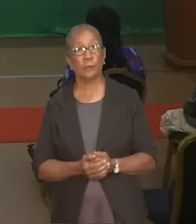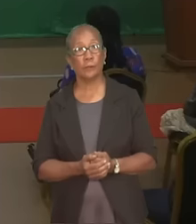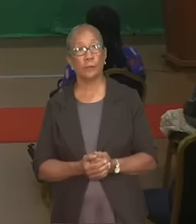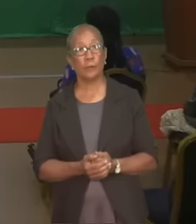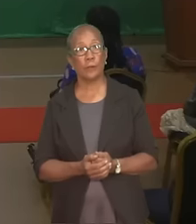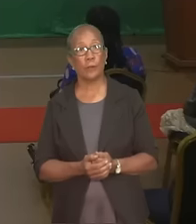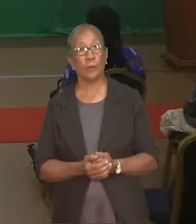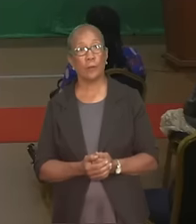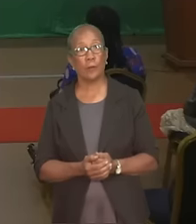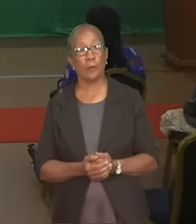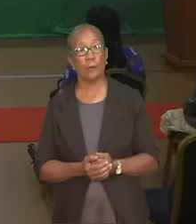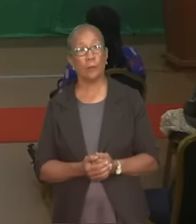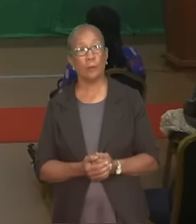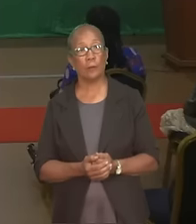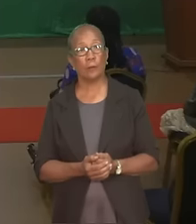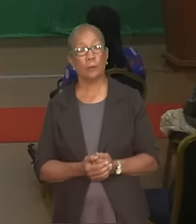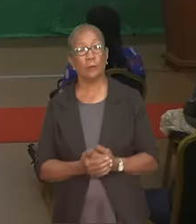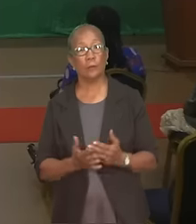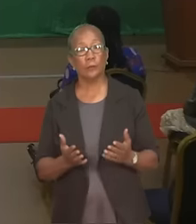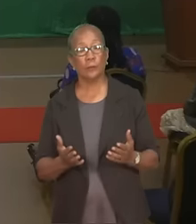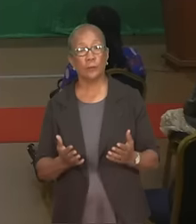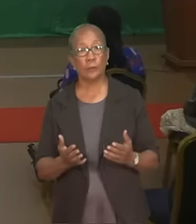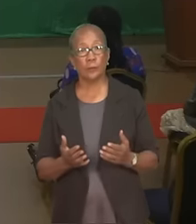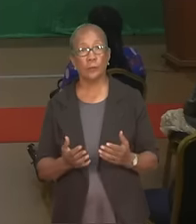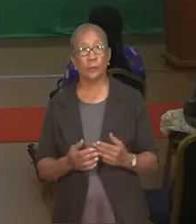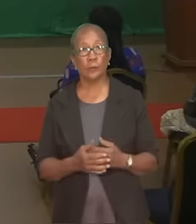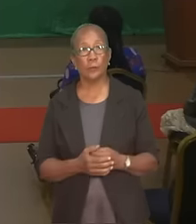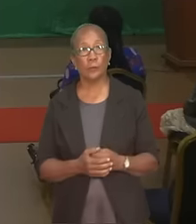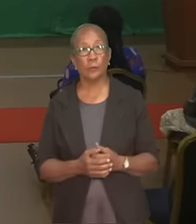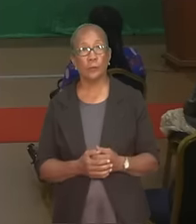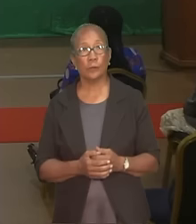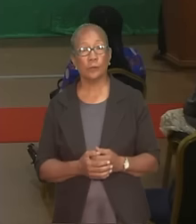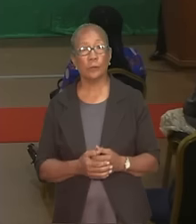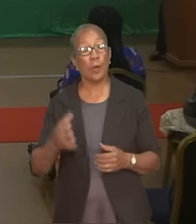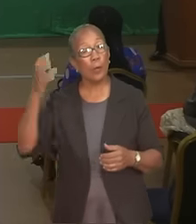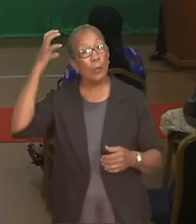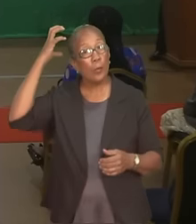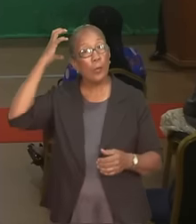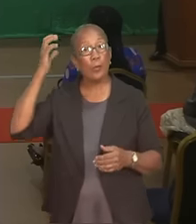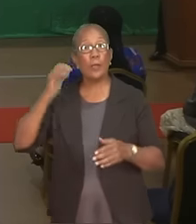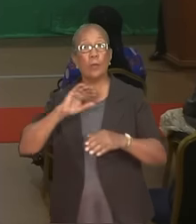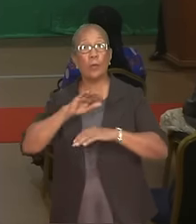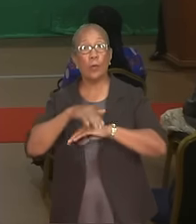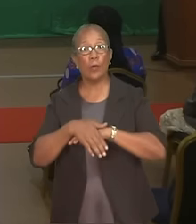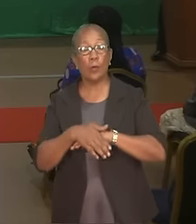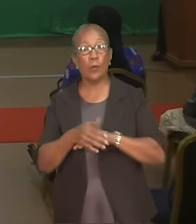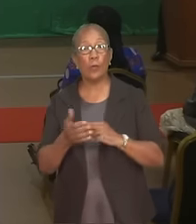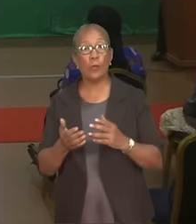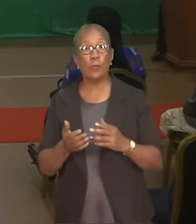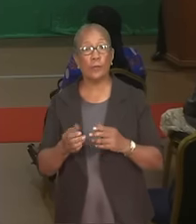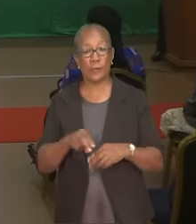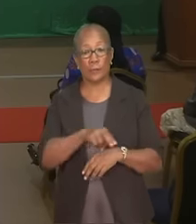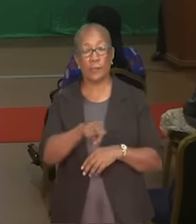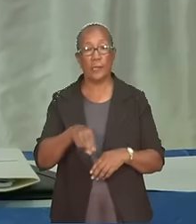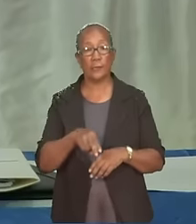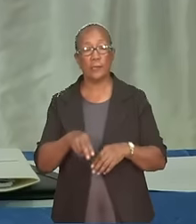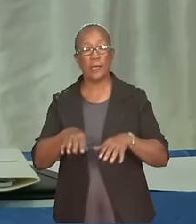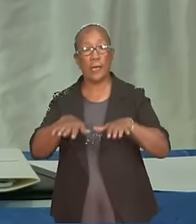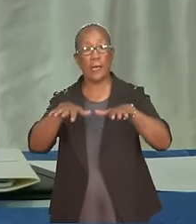Nog meer, oh ja, grondrechten. Ja. We hebben het vraagstuk van grondrechten in de regeringstop besproken met de leden van de Nationale